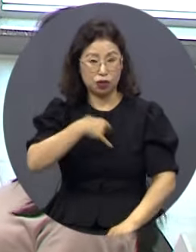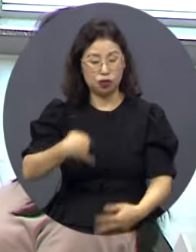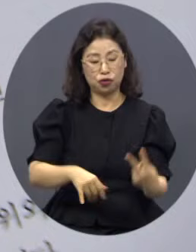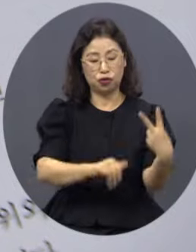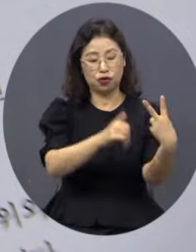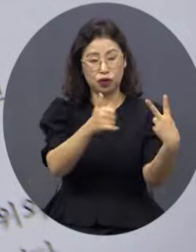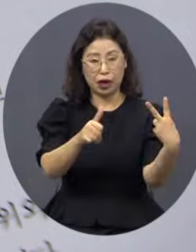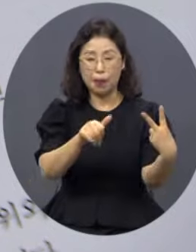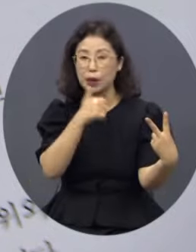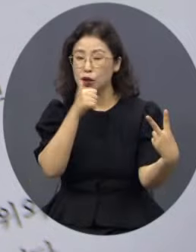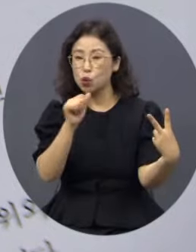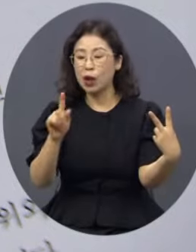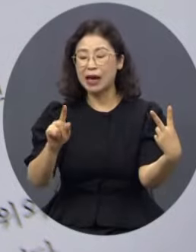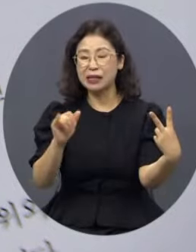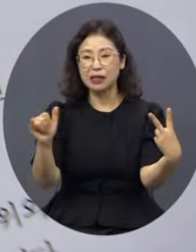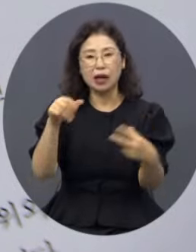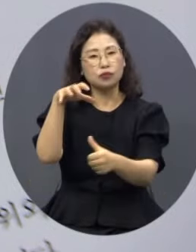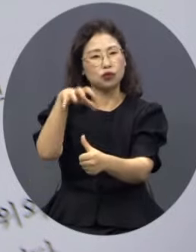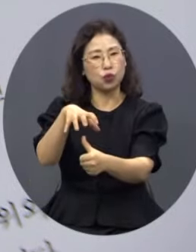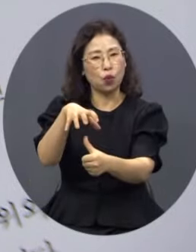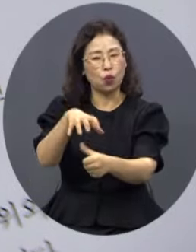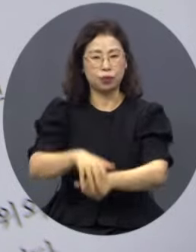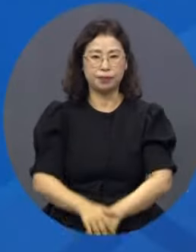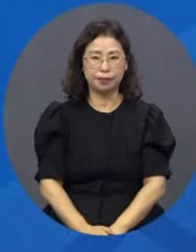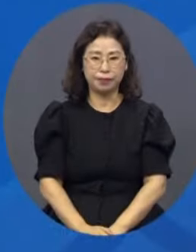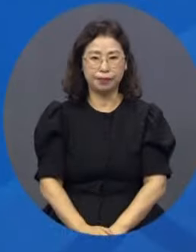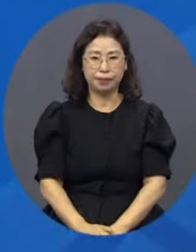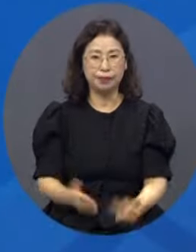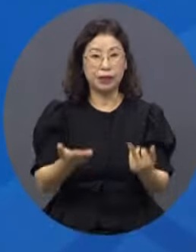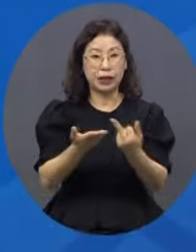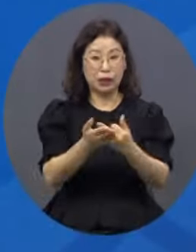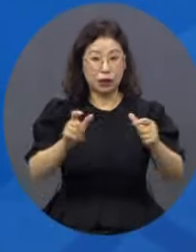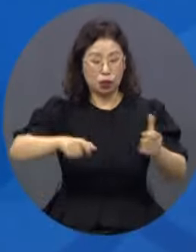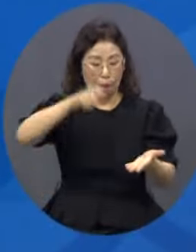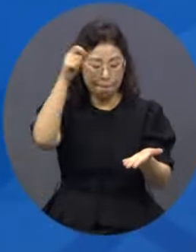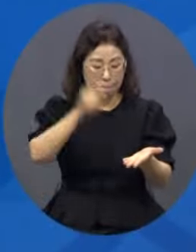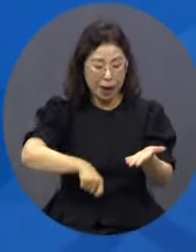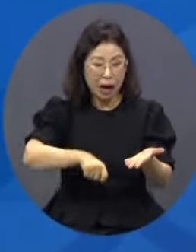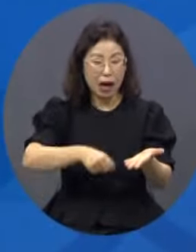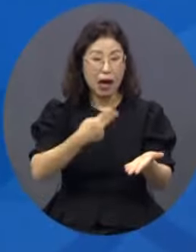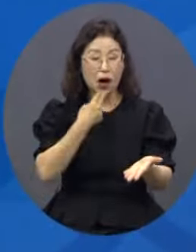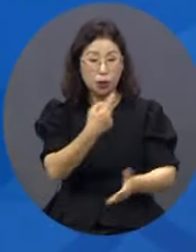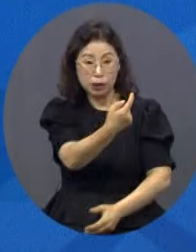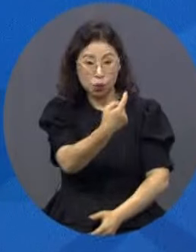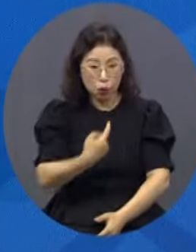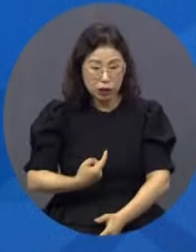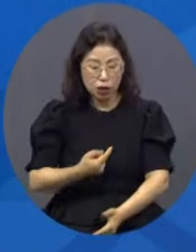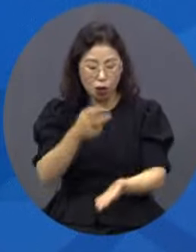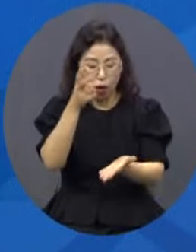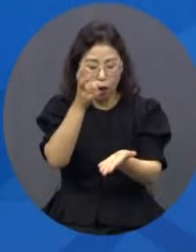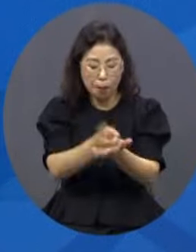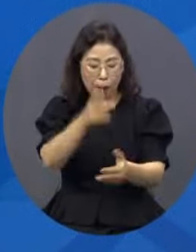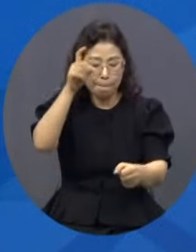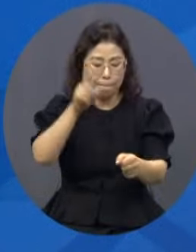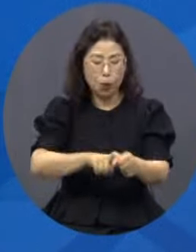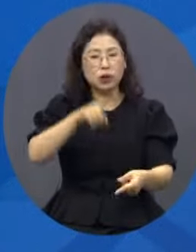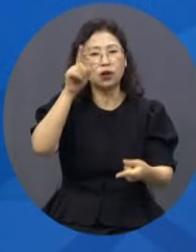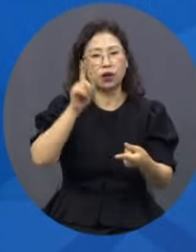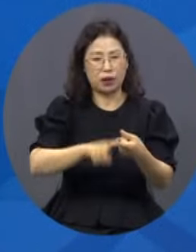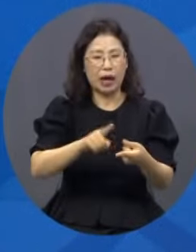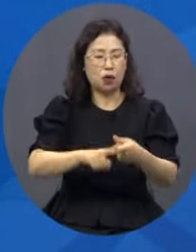두명과 브로코 한 명을 구속했습니다 제지도 무사증 취대 반하지 않도록 어쨌든간에 뭐